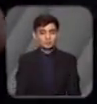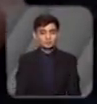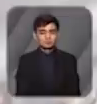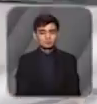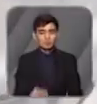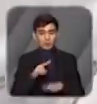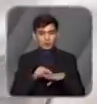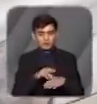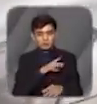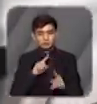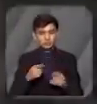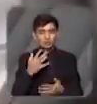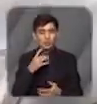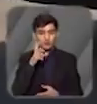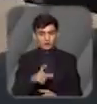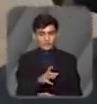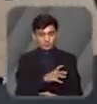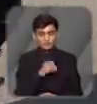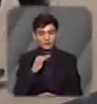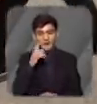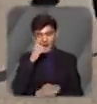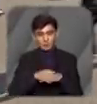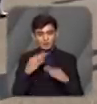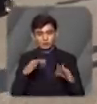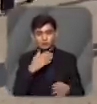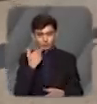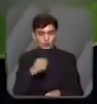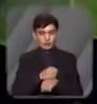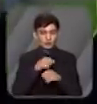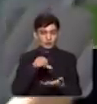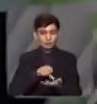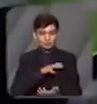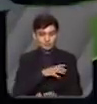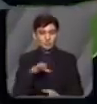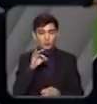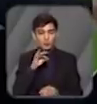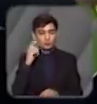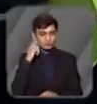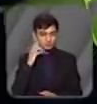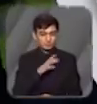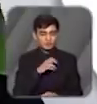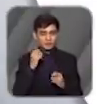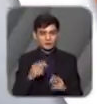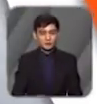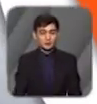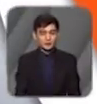трогайте! Полиция қанша адамды қамады, үкімет рұқсат етілмеген митингке шыққандардың үнін естейме.